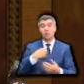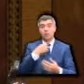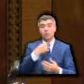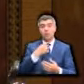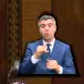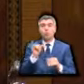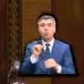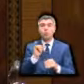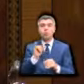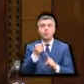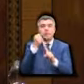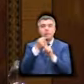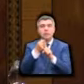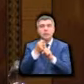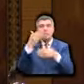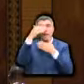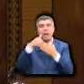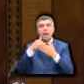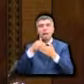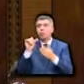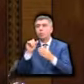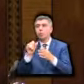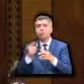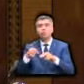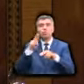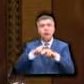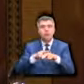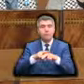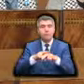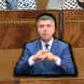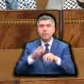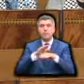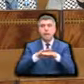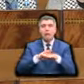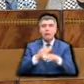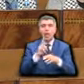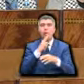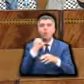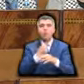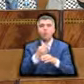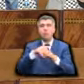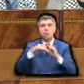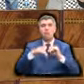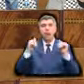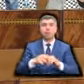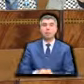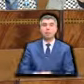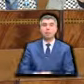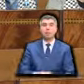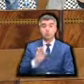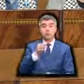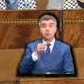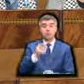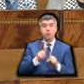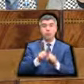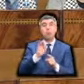ممكننا نديرو حنا كمغاربة كمسؤولين سياسيين نواب وحكومة؟ كنظن بأننا خصنا نتصرفوا